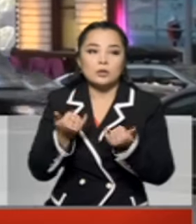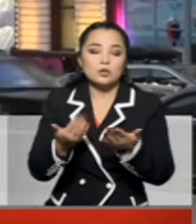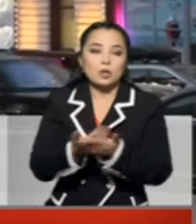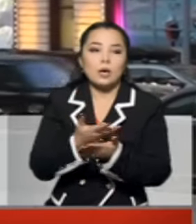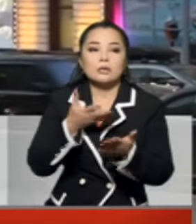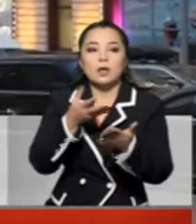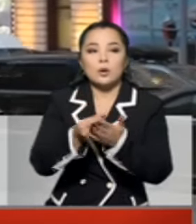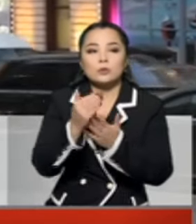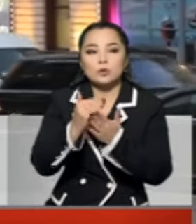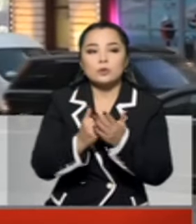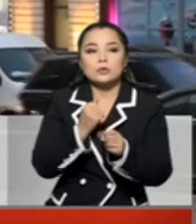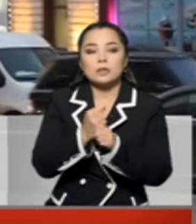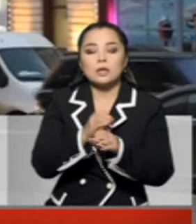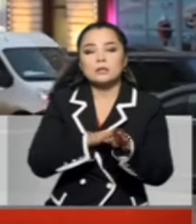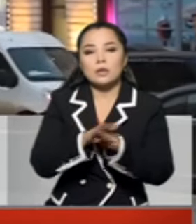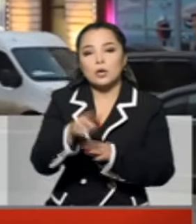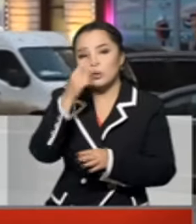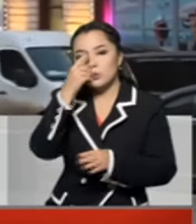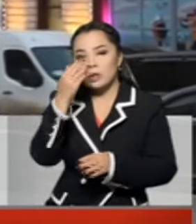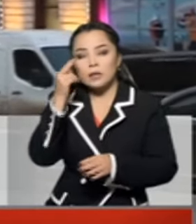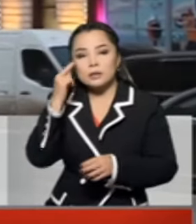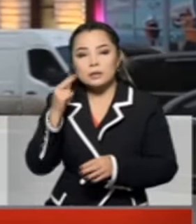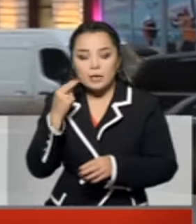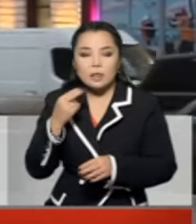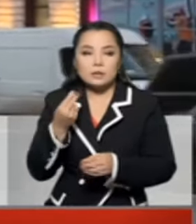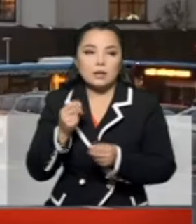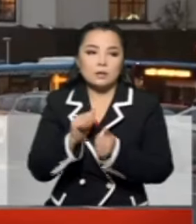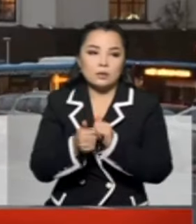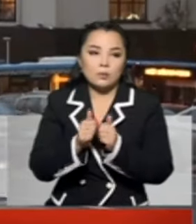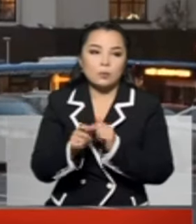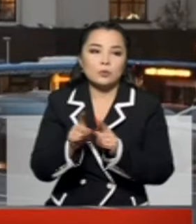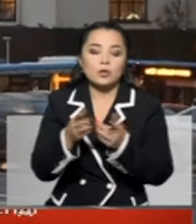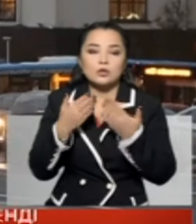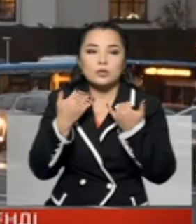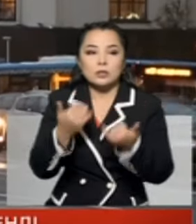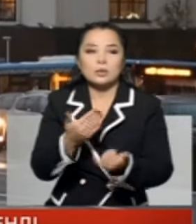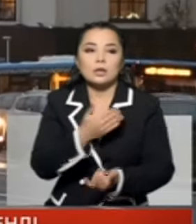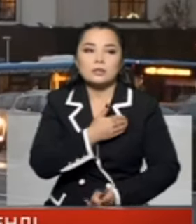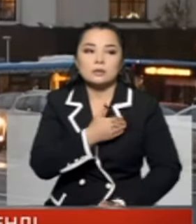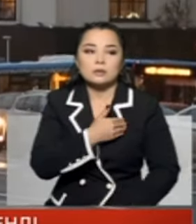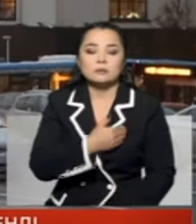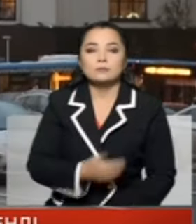төлем жүйесі іске қосылған соң Үндістан, Қытай мен есеп айырысу жеңілдей түспек.